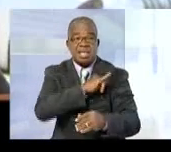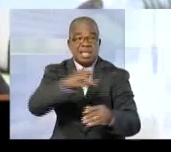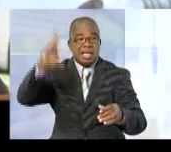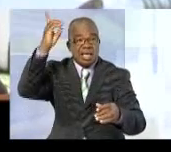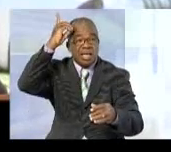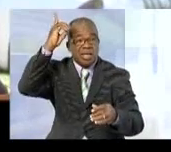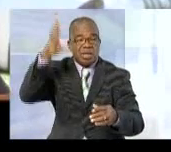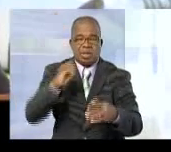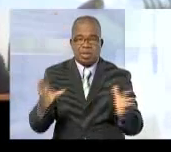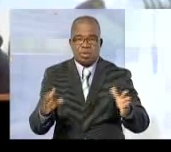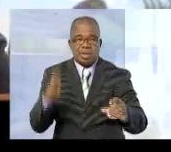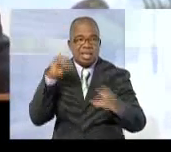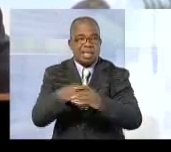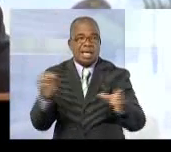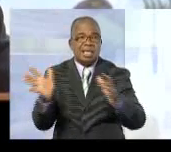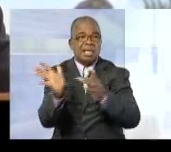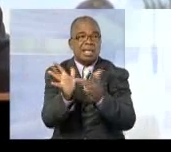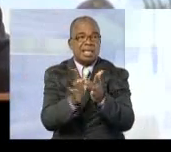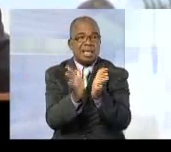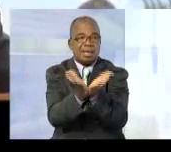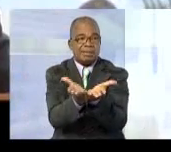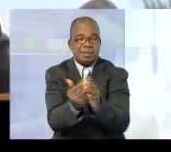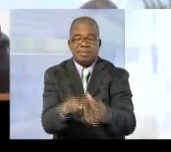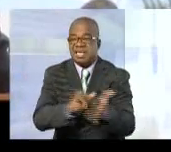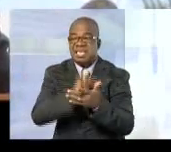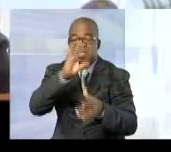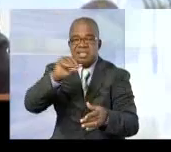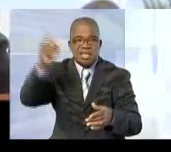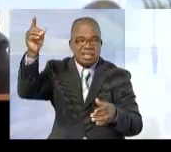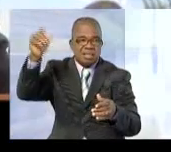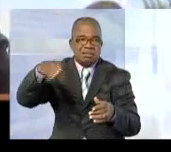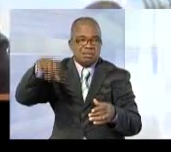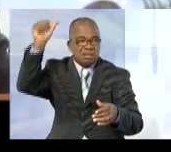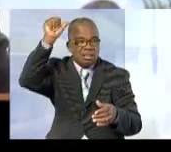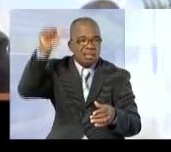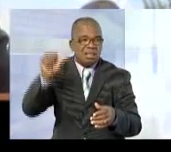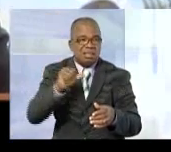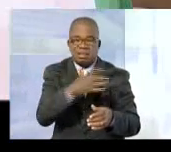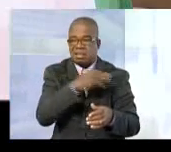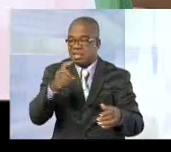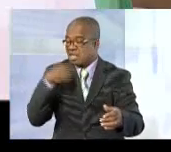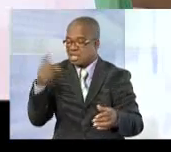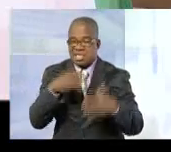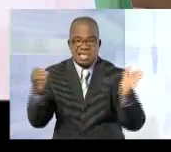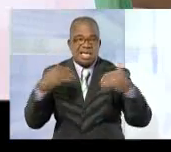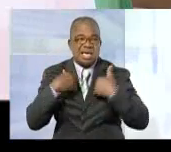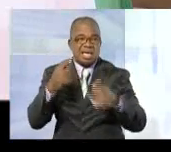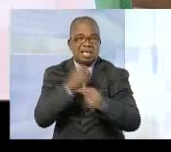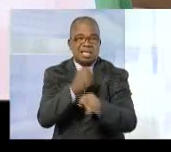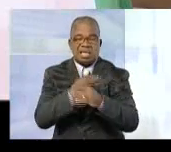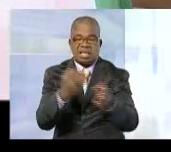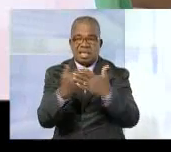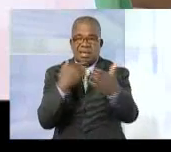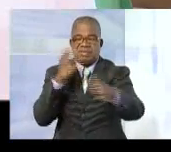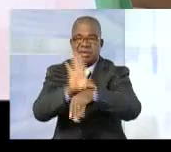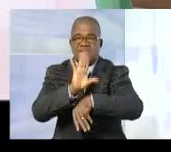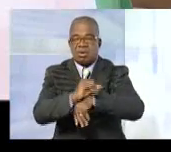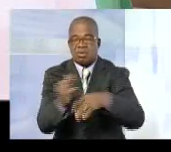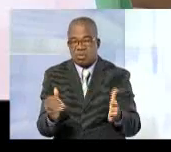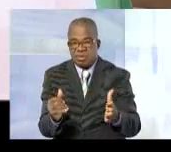droit canonique. C'était un diplomate qui comptait déjà une riche carrière professionnelle. Avant la Côte d'Ivoire, où il avait